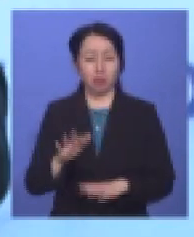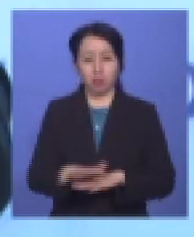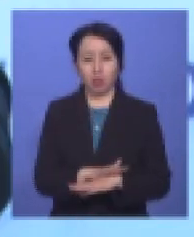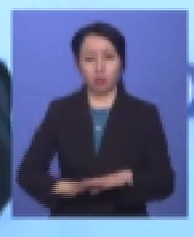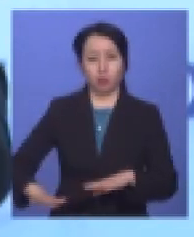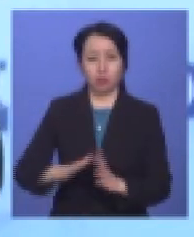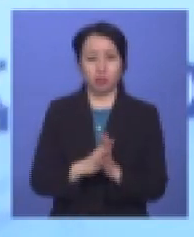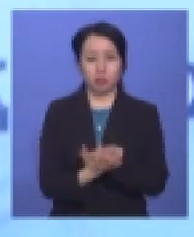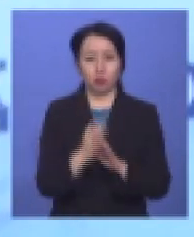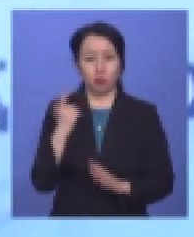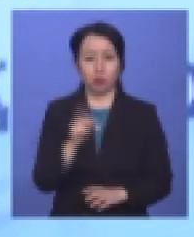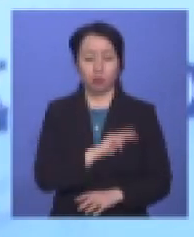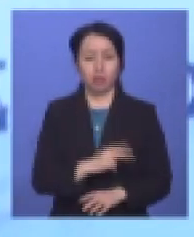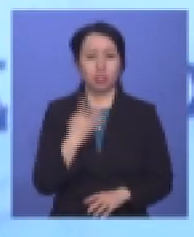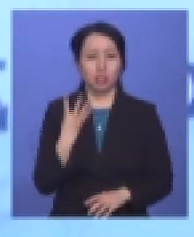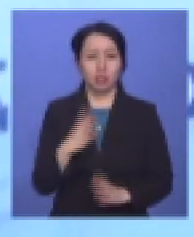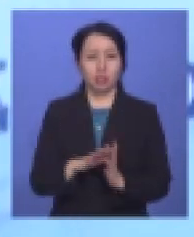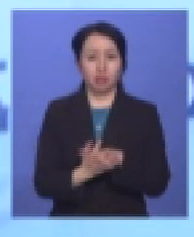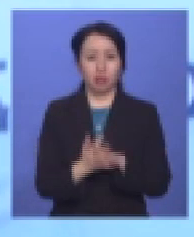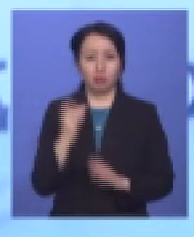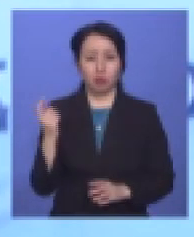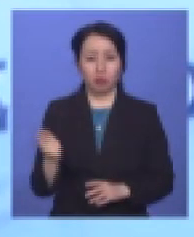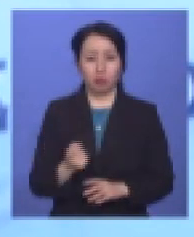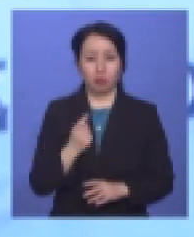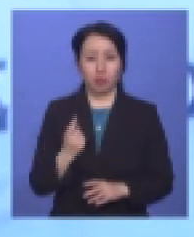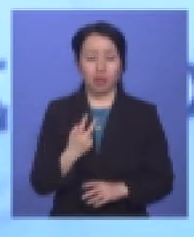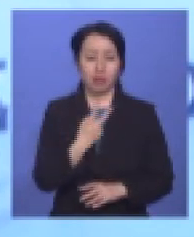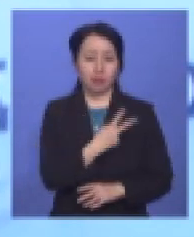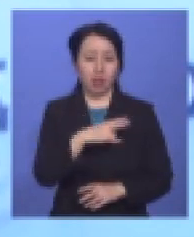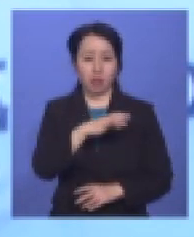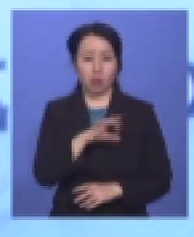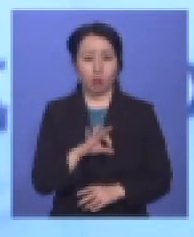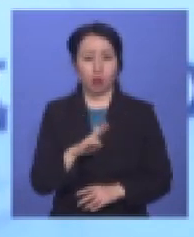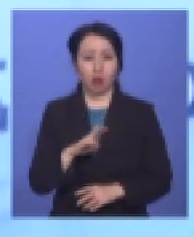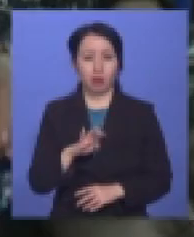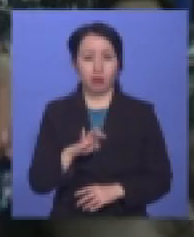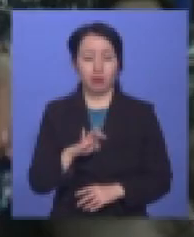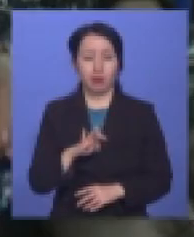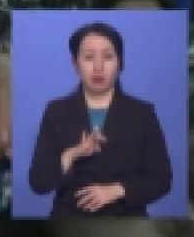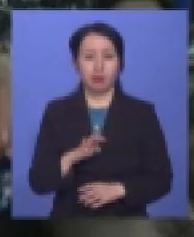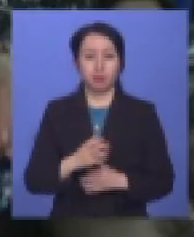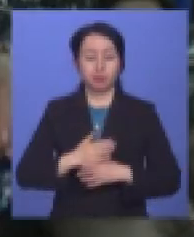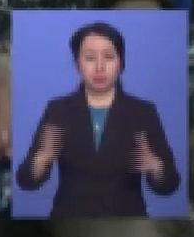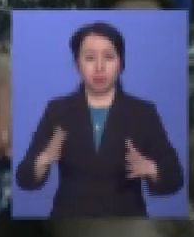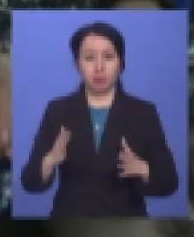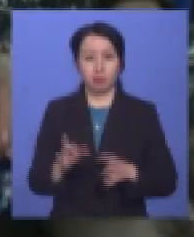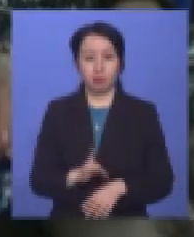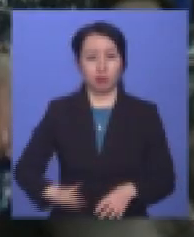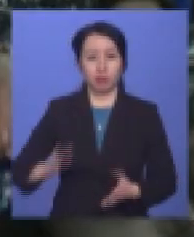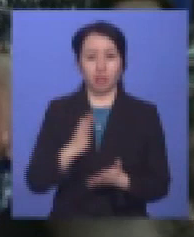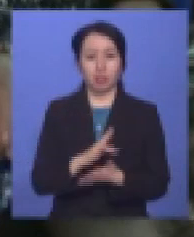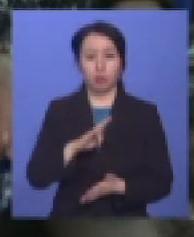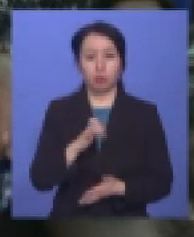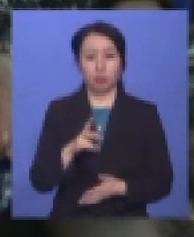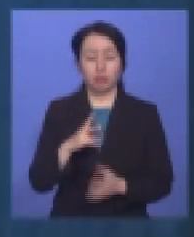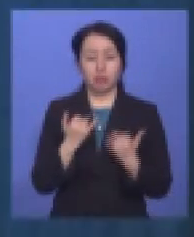территории сельского округа функционируют 4 агроформирования. Это 2 ТО, 1 КХ и 1 ФХ. Самым крупным ТО в районе является